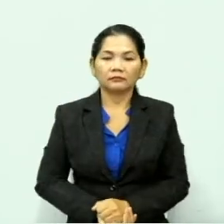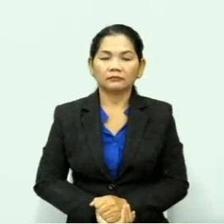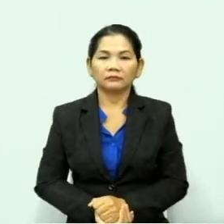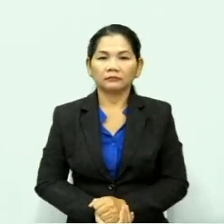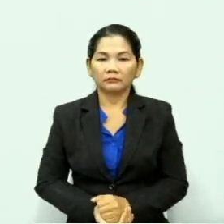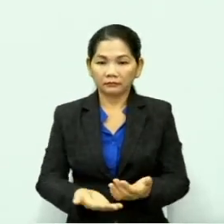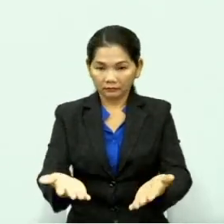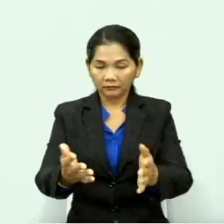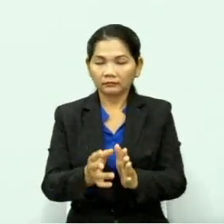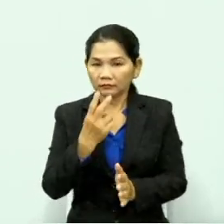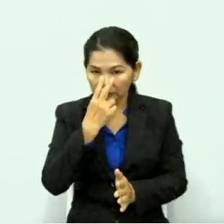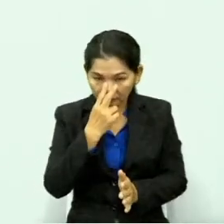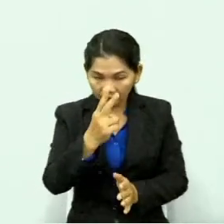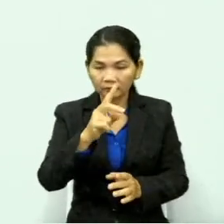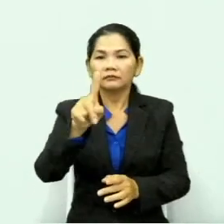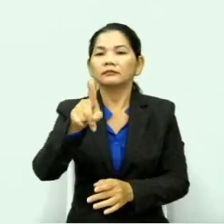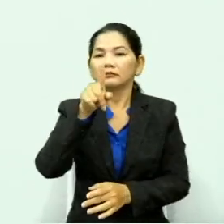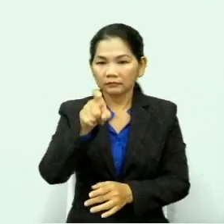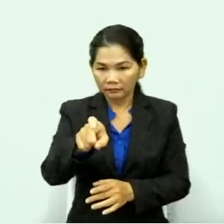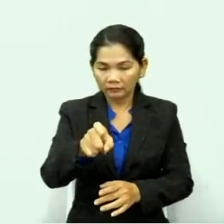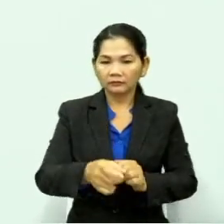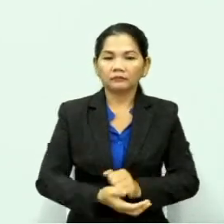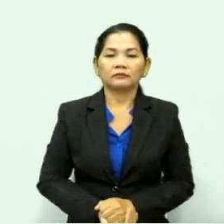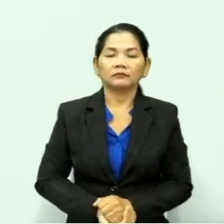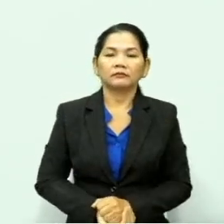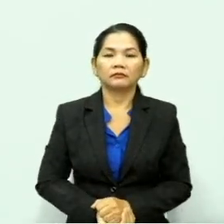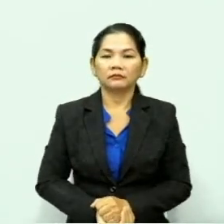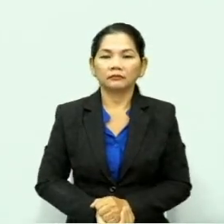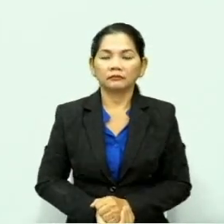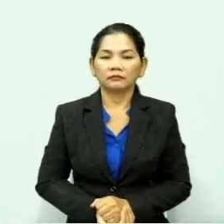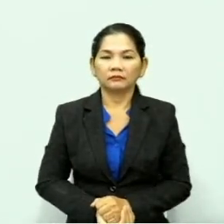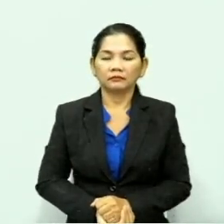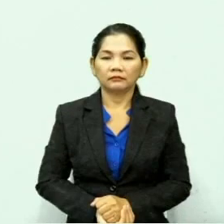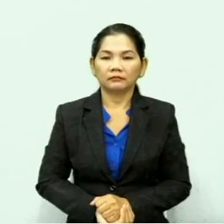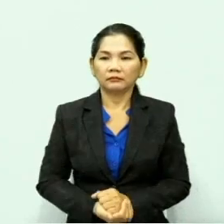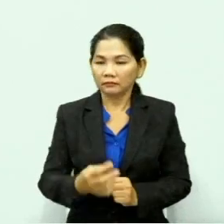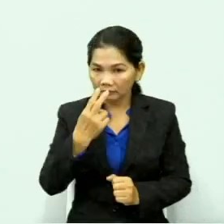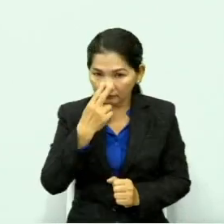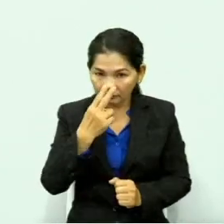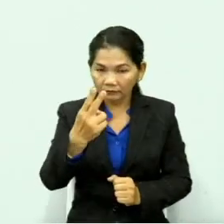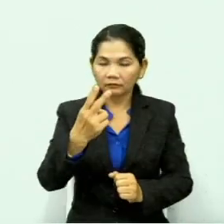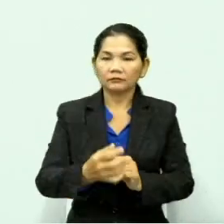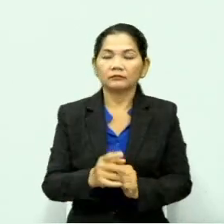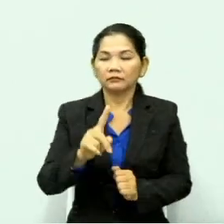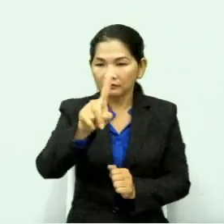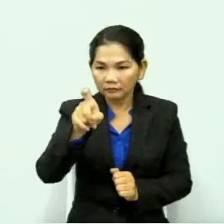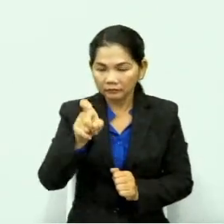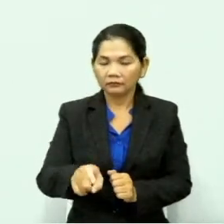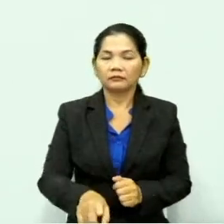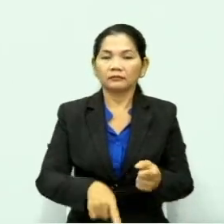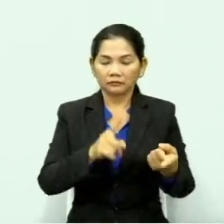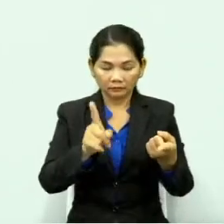chà ta lấy dương mơ mơ xâm nù rồi bà dưỡng nè con chà ta lấy dương mơ chà xâm nù tí